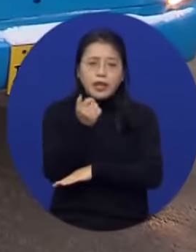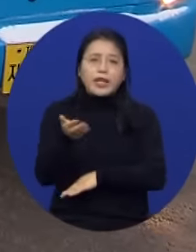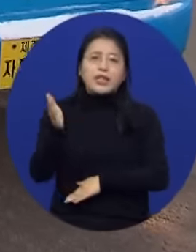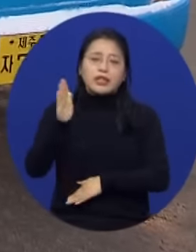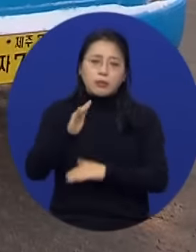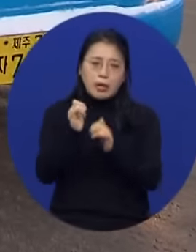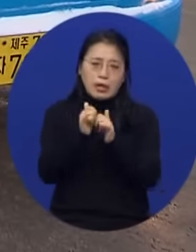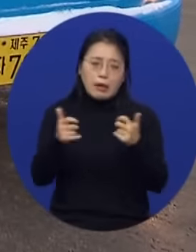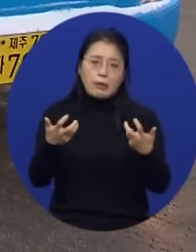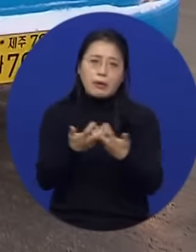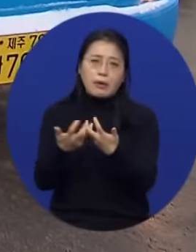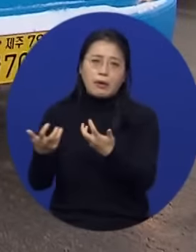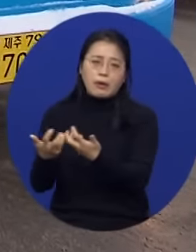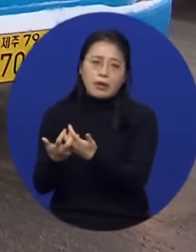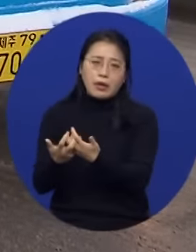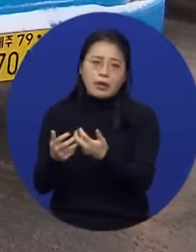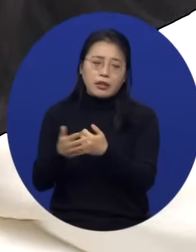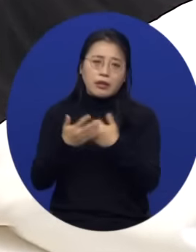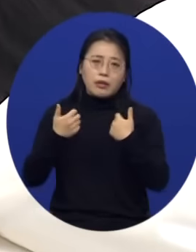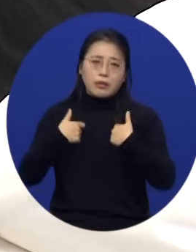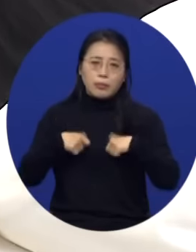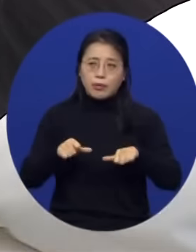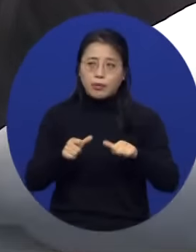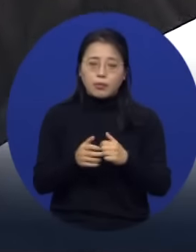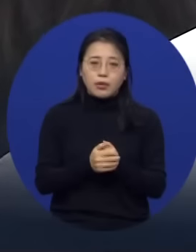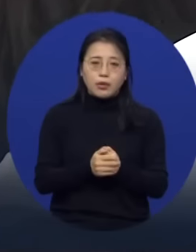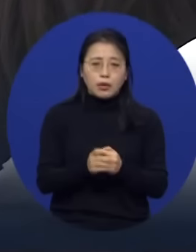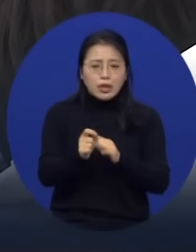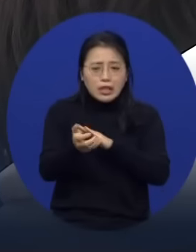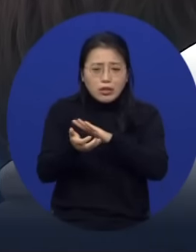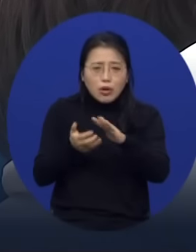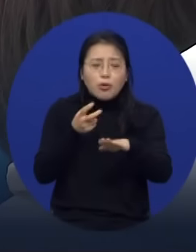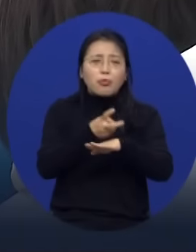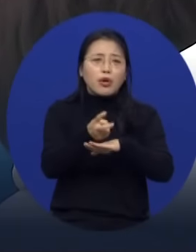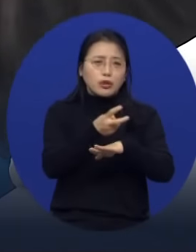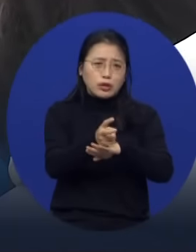시민들은 발걸음을 돌립니다. 아니 앞에는 그냥 보냈네.